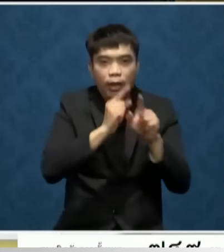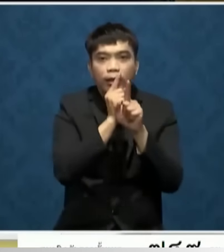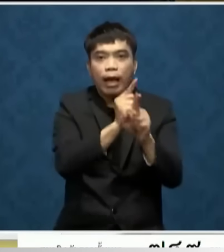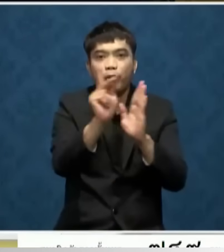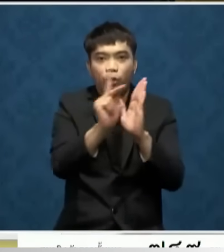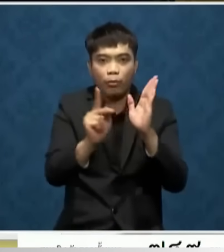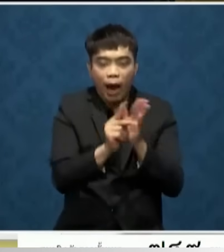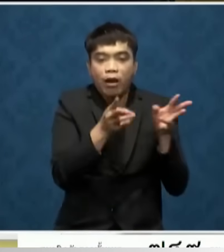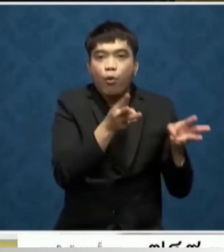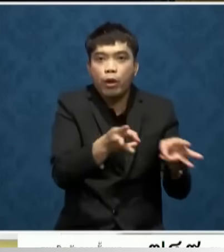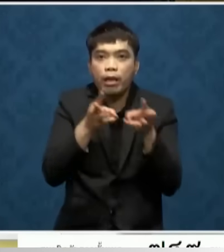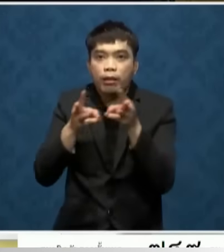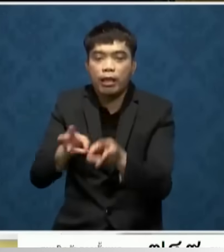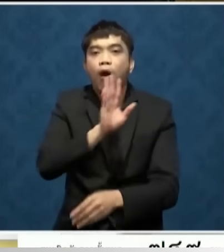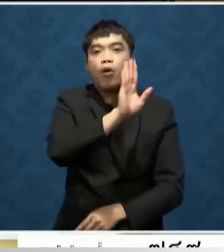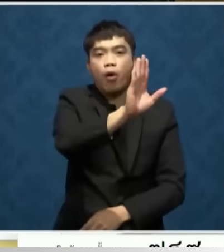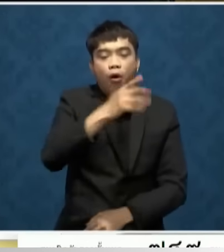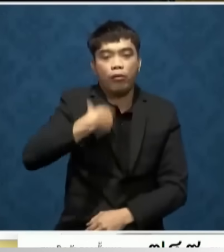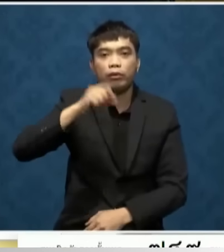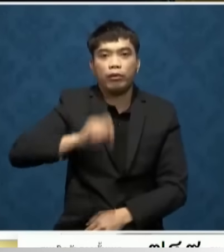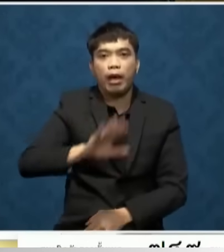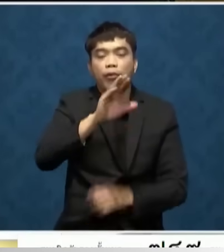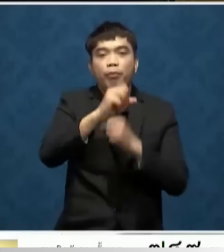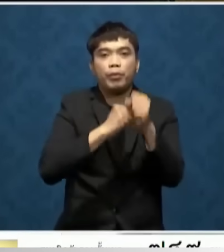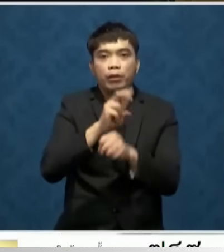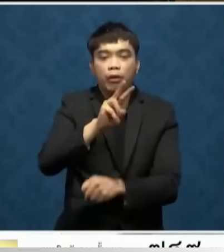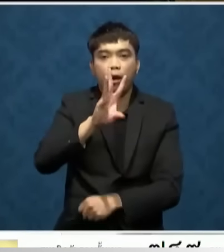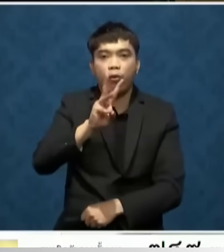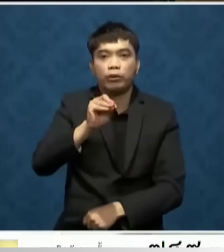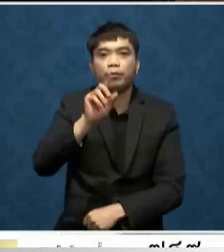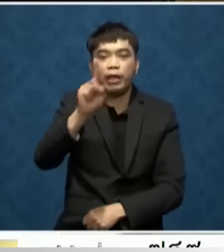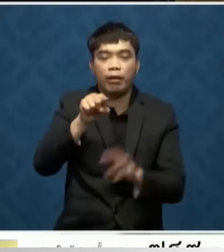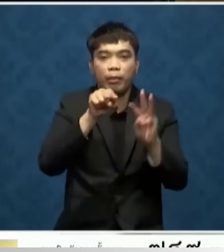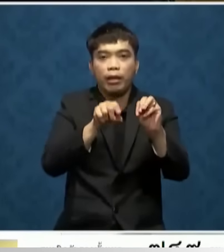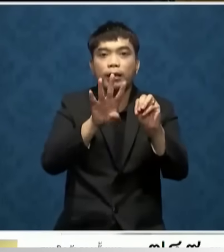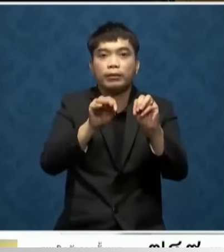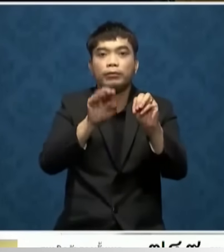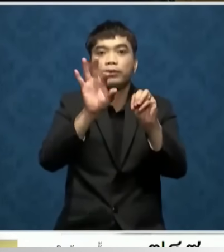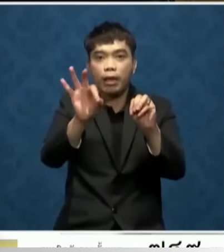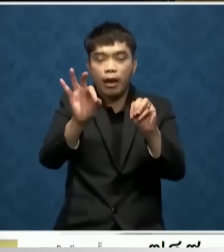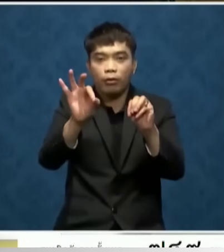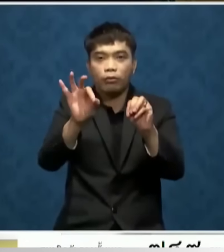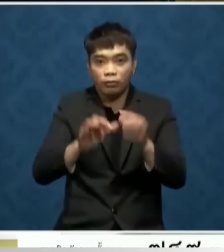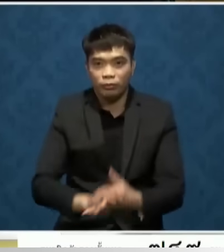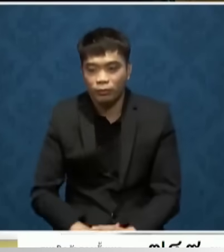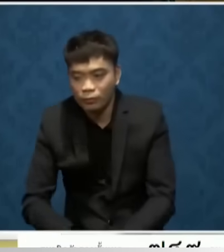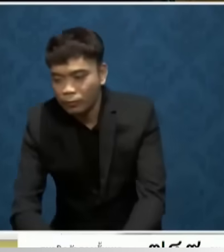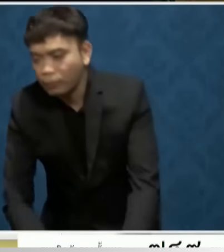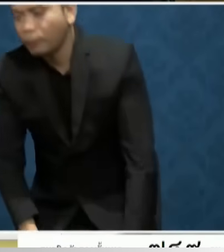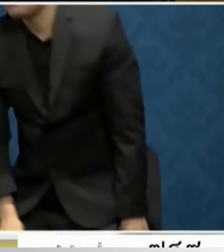วิธีพิจารณาของศาลรัฐธรรมนูญพ.ศ. 2561มาตรา49ต่อไป